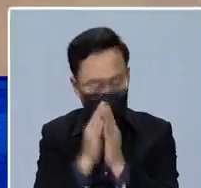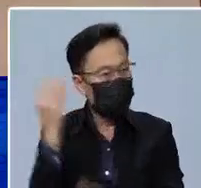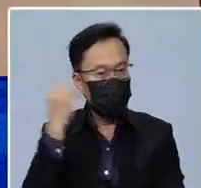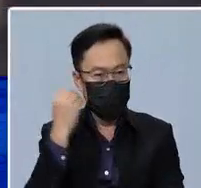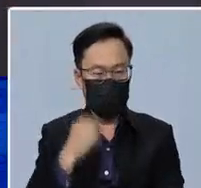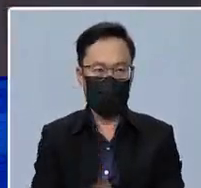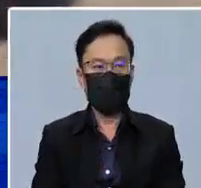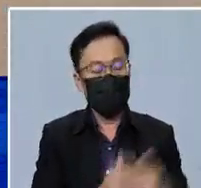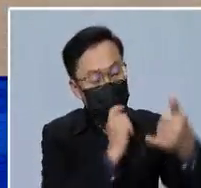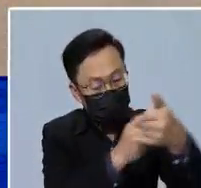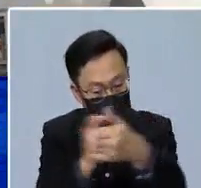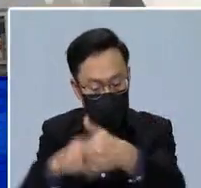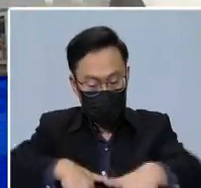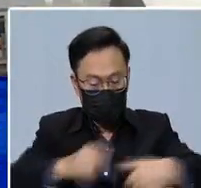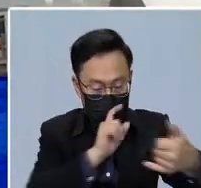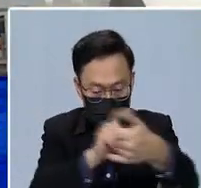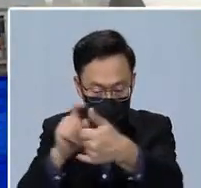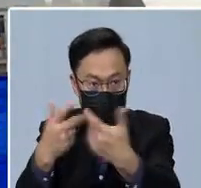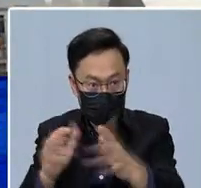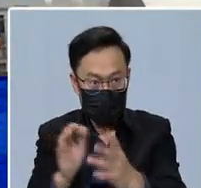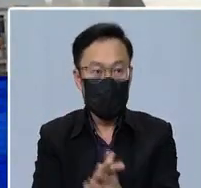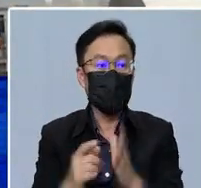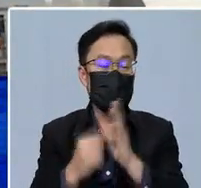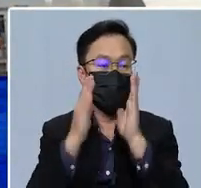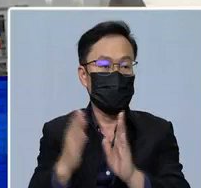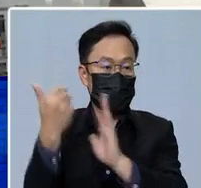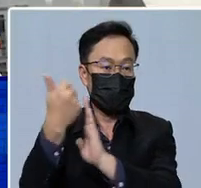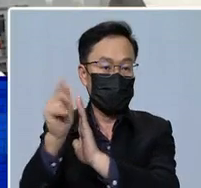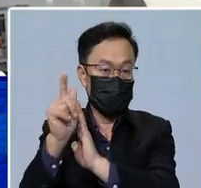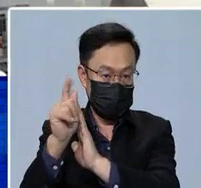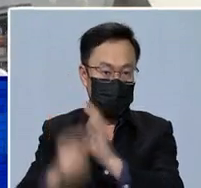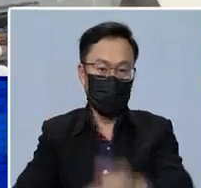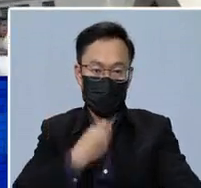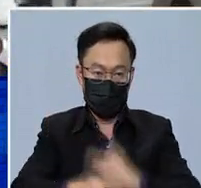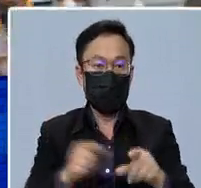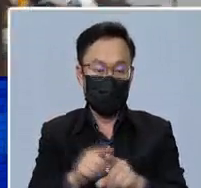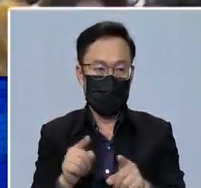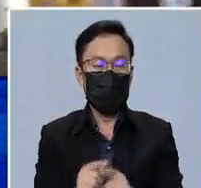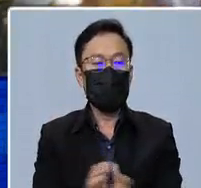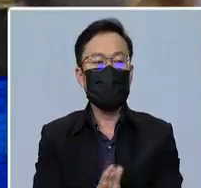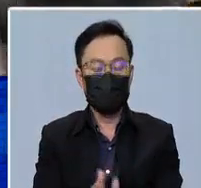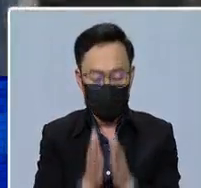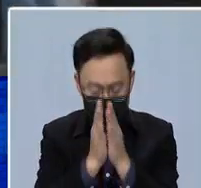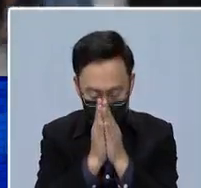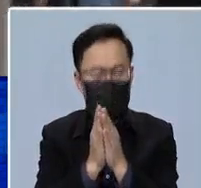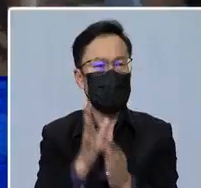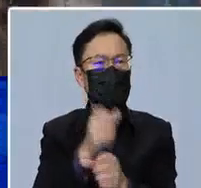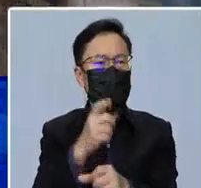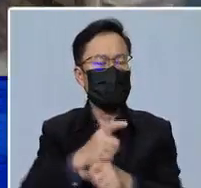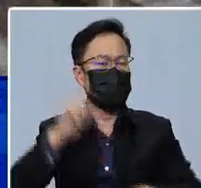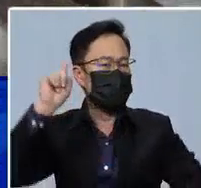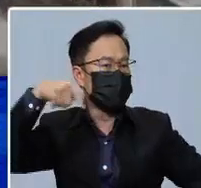ชาชนหลายคนนะครับอย่างพี่ผู้หญิงท่านนี้นะครับเดินทางมาจากจังหวัดขอนแก่นได้บอกกับเราว่าเดินทางมาไหว้ย่าโมเพื่อเป็นสิริมงคลในช่วงส่ง